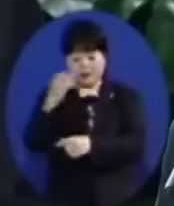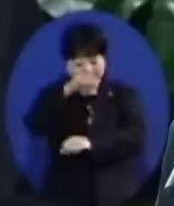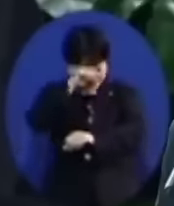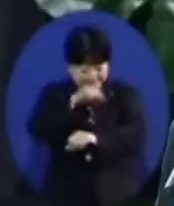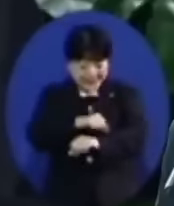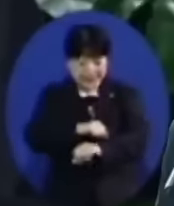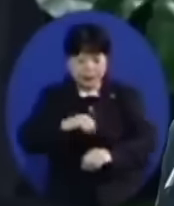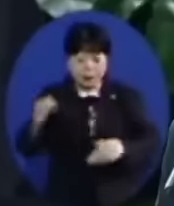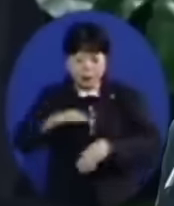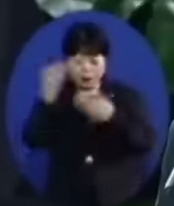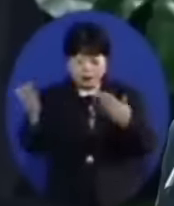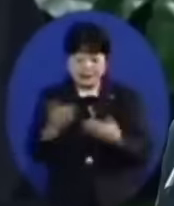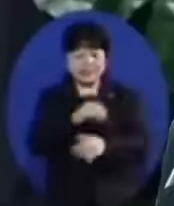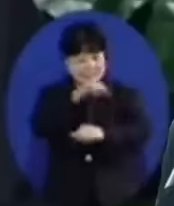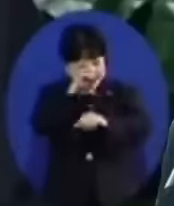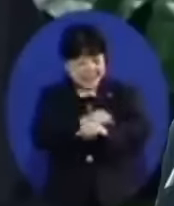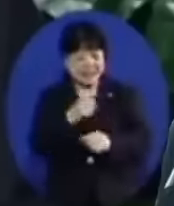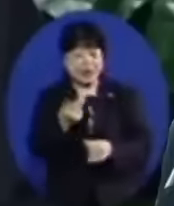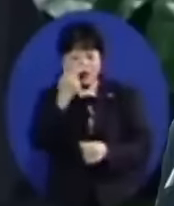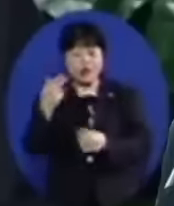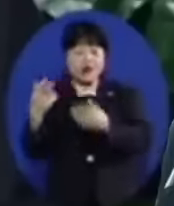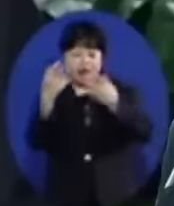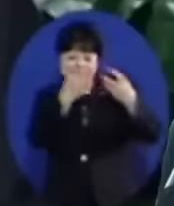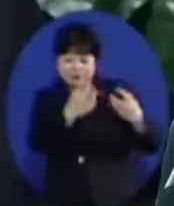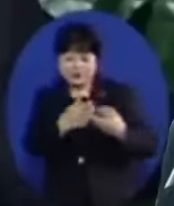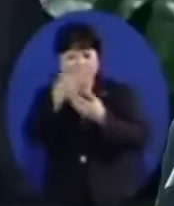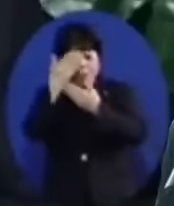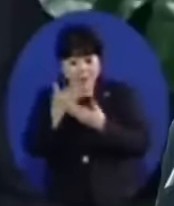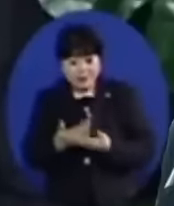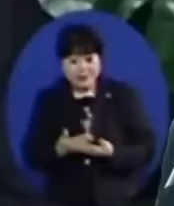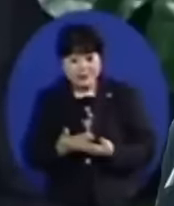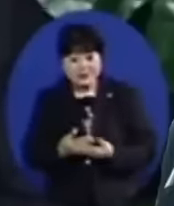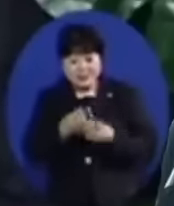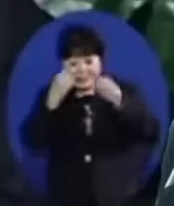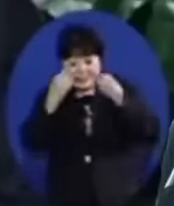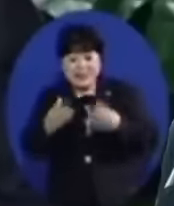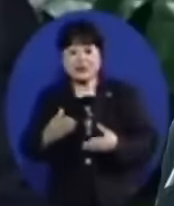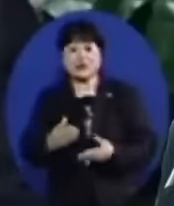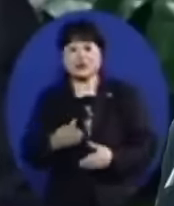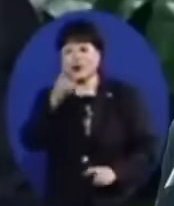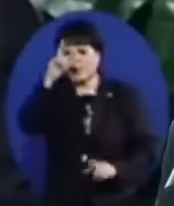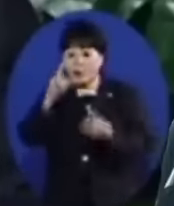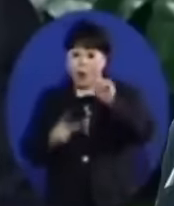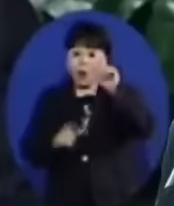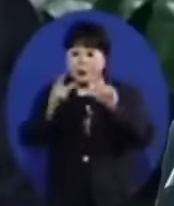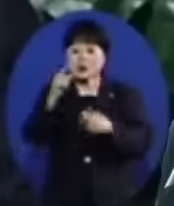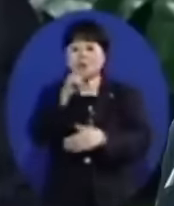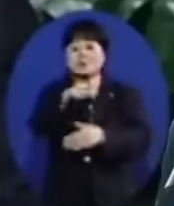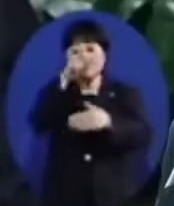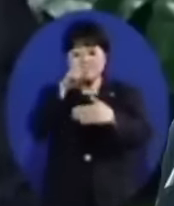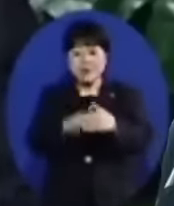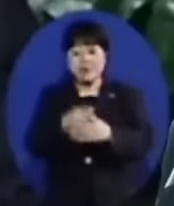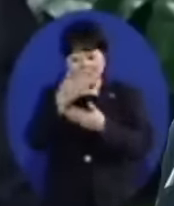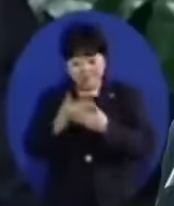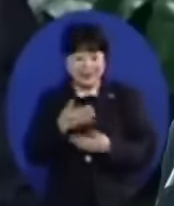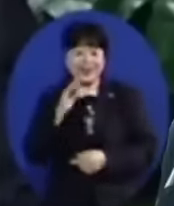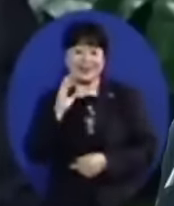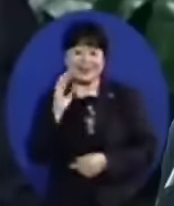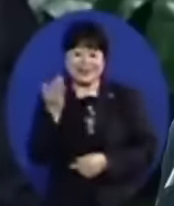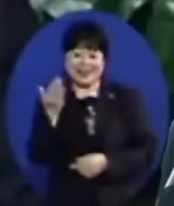잘됨 같이 범사에 잘되며 강건하고 생명을 얻되 넘치는 새로운 이미지를 마음속에 얻게 되었다는